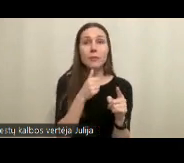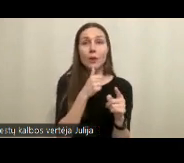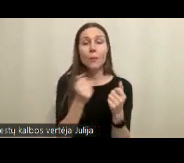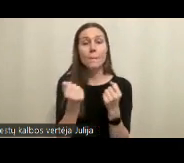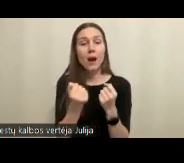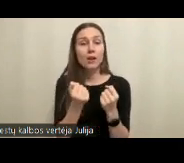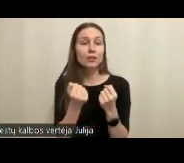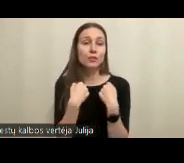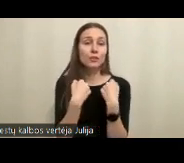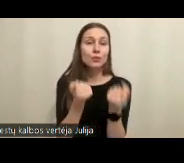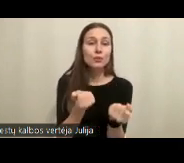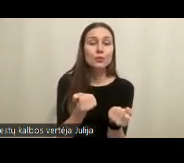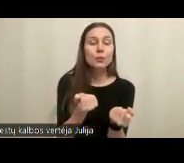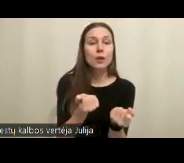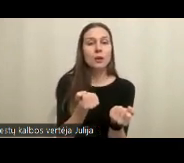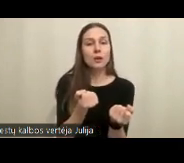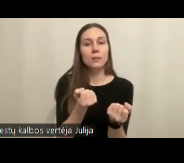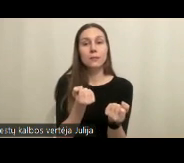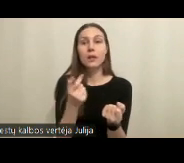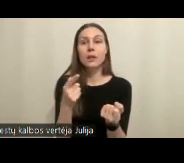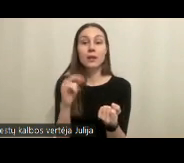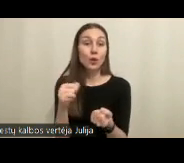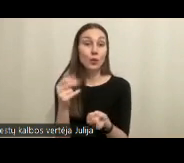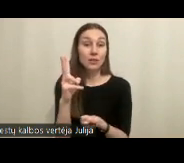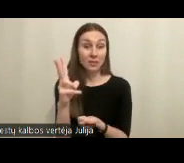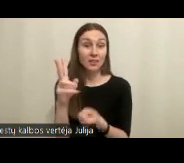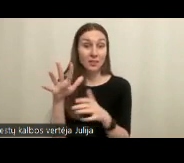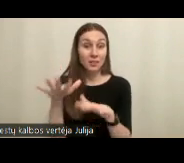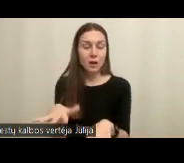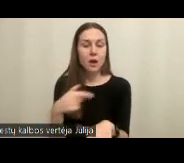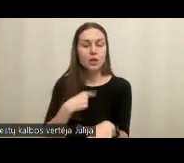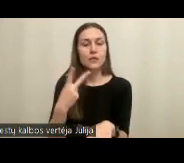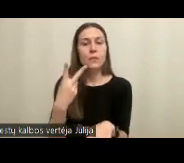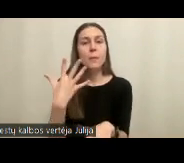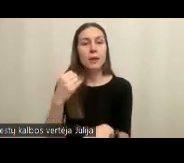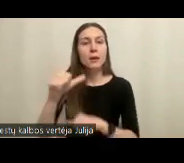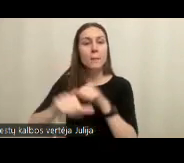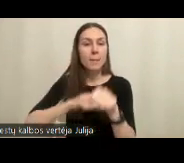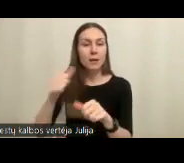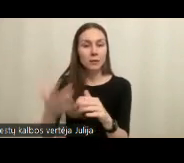automobiliu. Jungtinėje karalystėje, kai aš pradėjau mokyti prieš 25 metus,